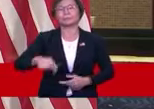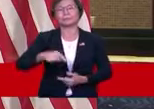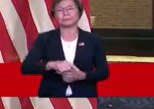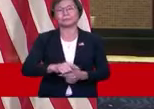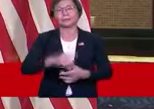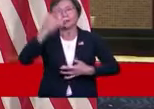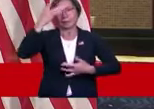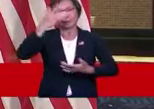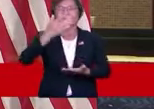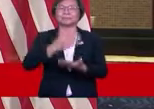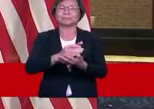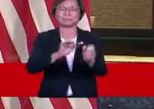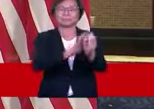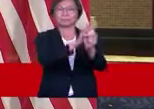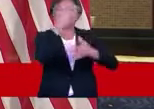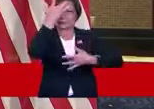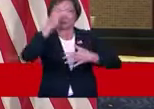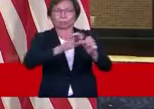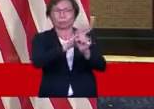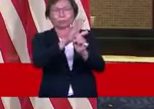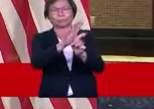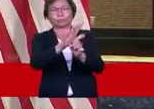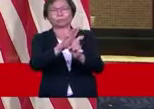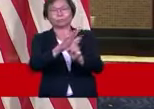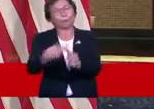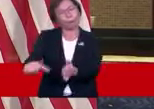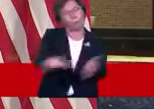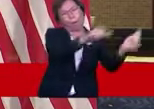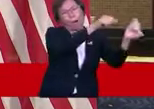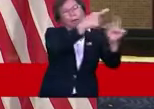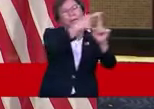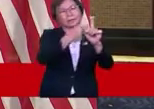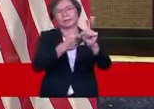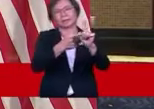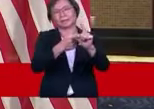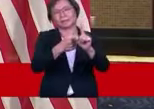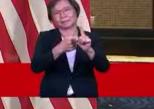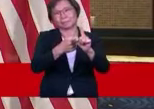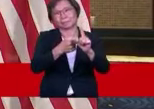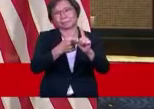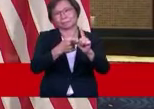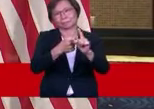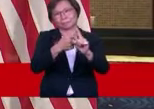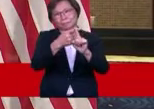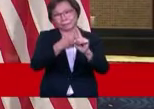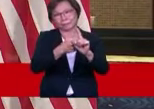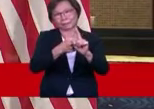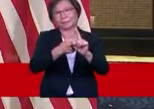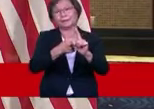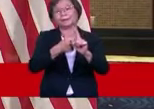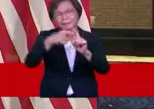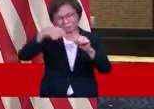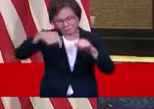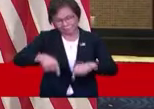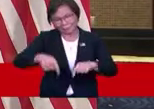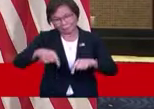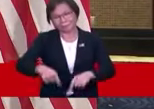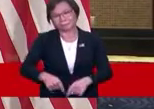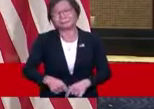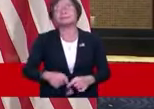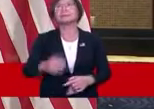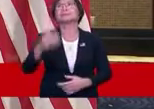kalah penyakit crohn Abay race dari muka bumi ini ya Allah ya Allah ya Rohman